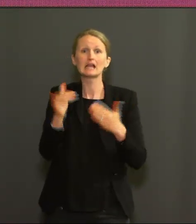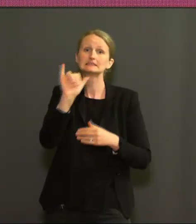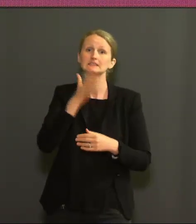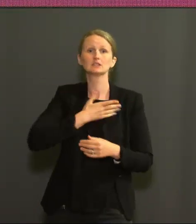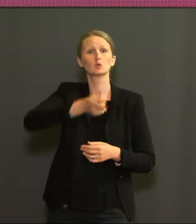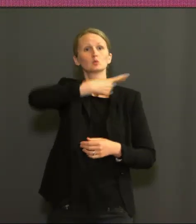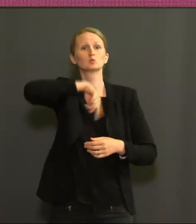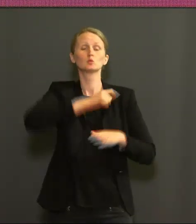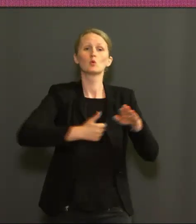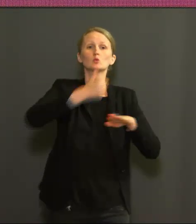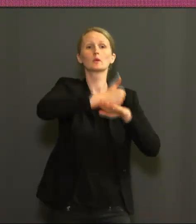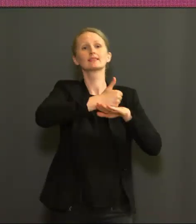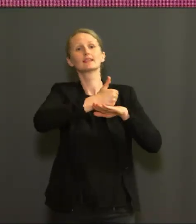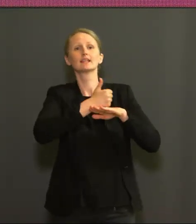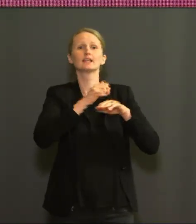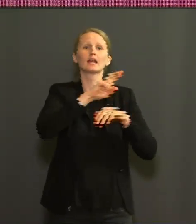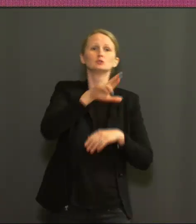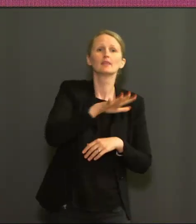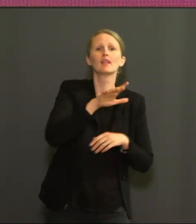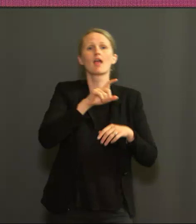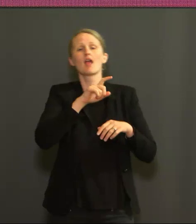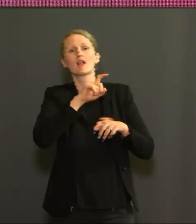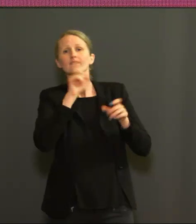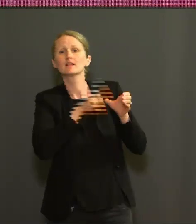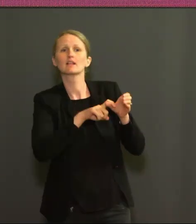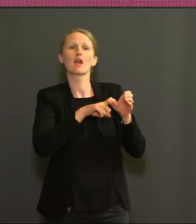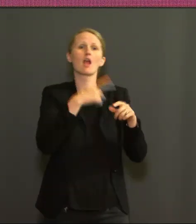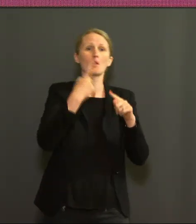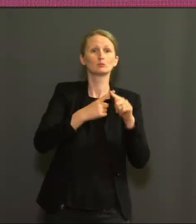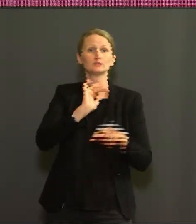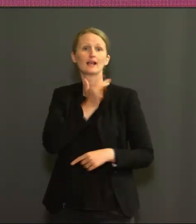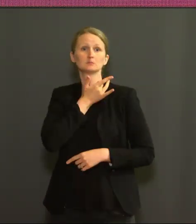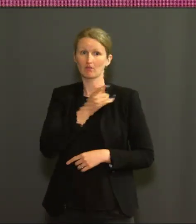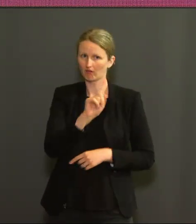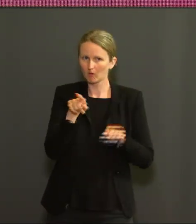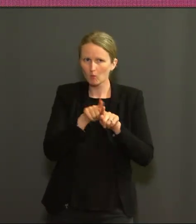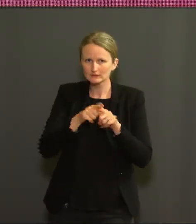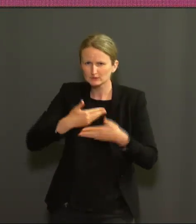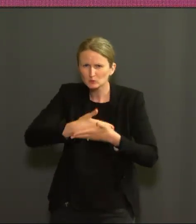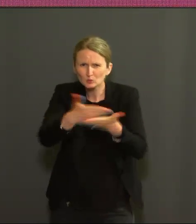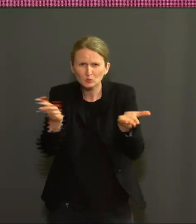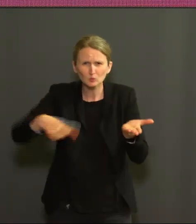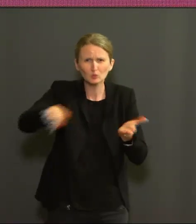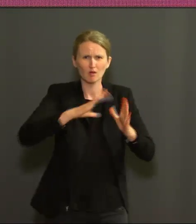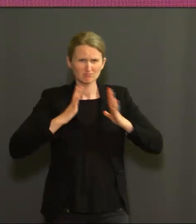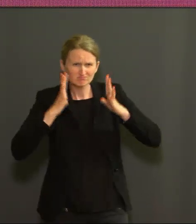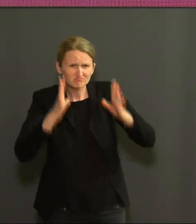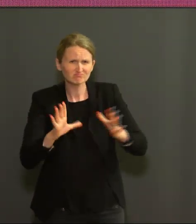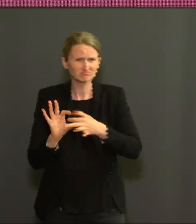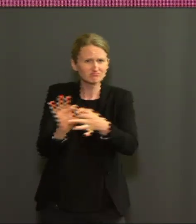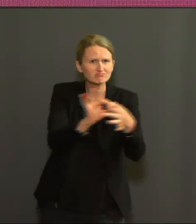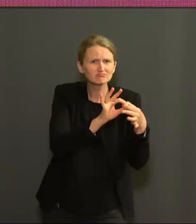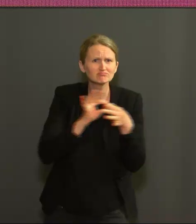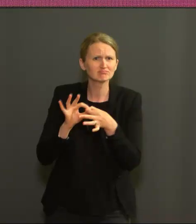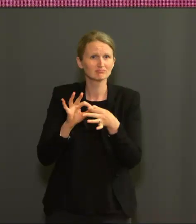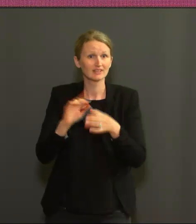le résultat d'une dynamique collective à laquelle toutes et tous nous avons pris part. Les